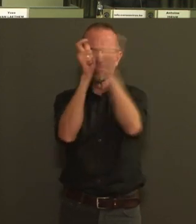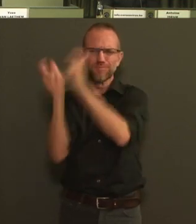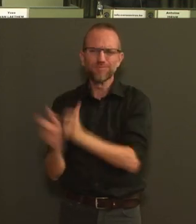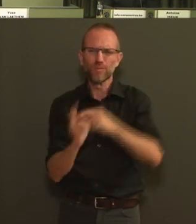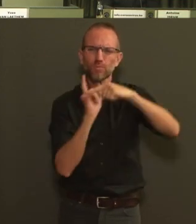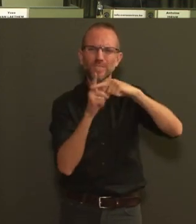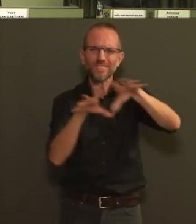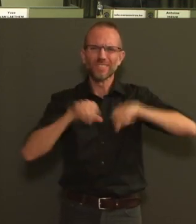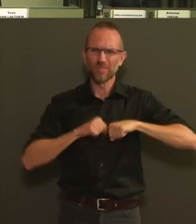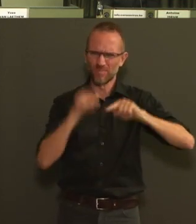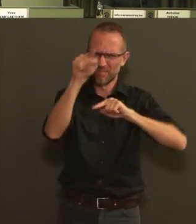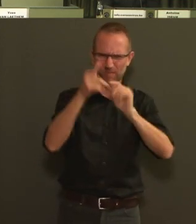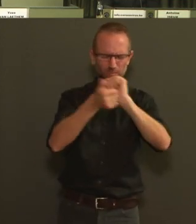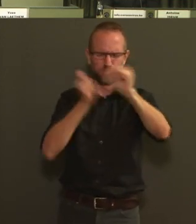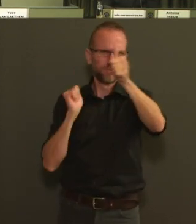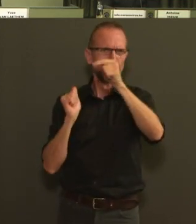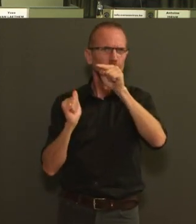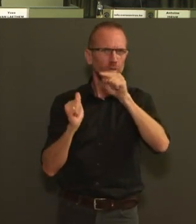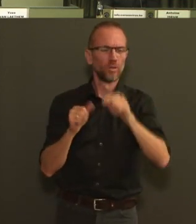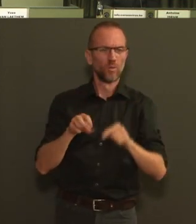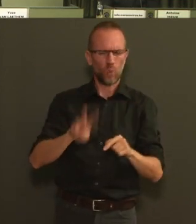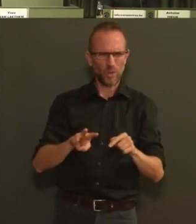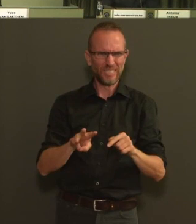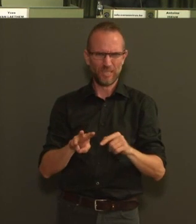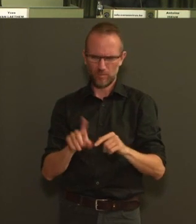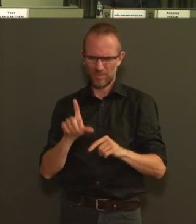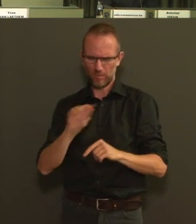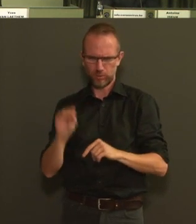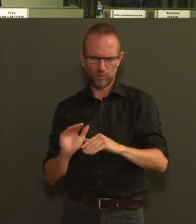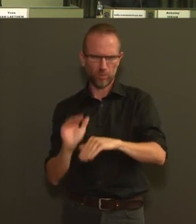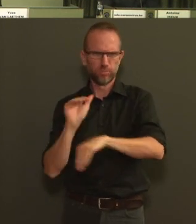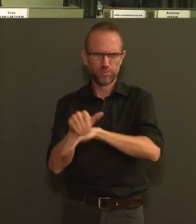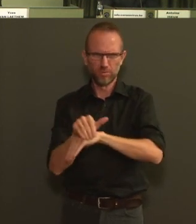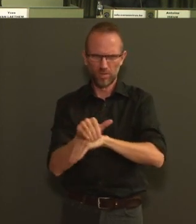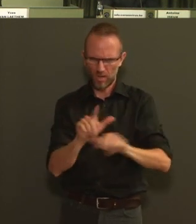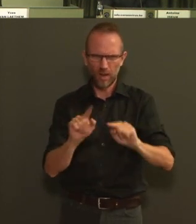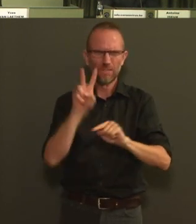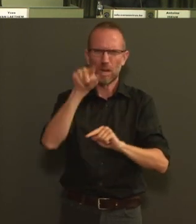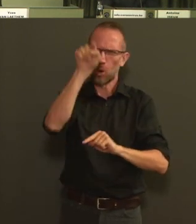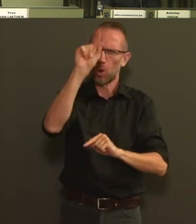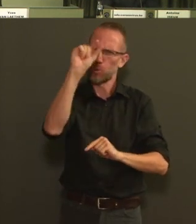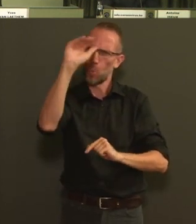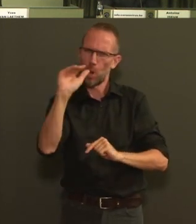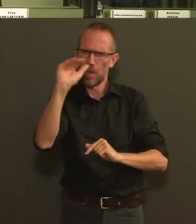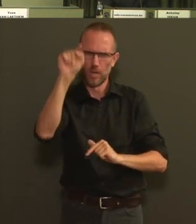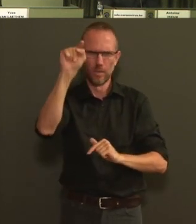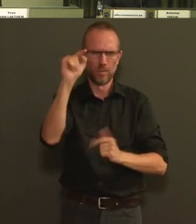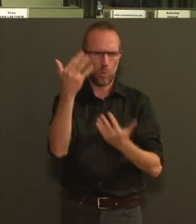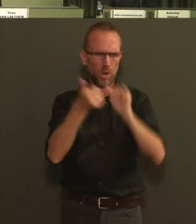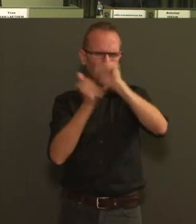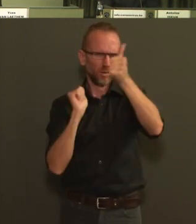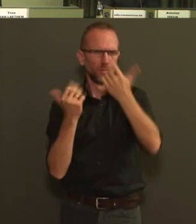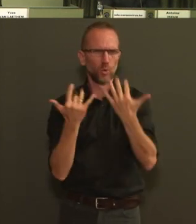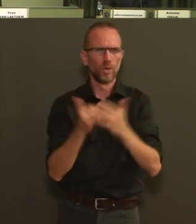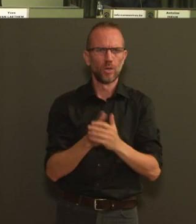Wallonie, où il est au-dessus de 10% dans toutes les provinces? Le virus circule-t-il simplement plus en Wallonie, ou y a-t-il